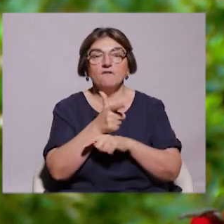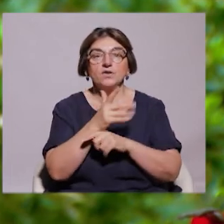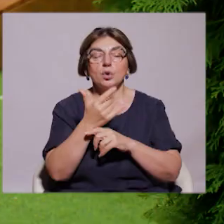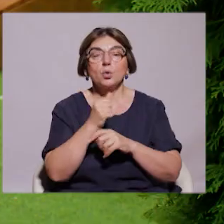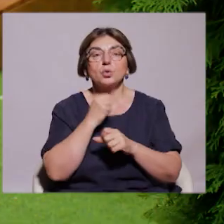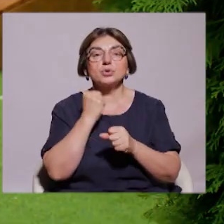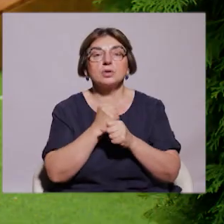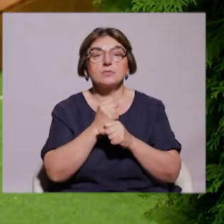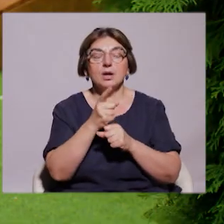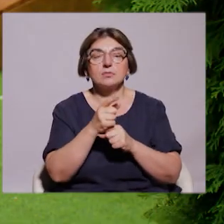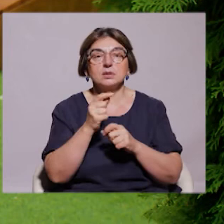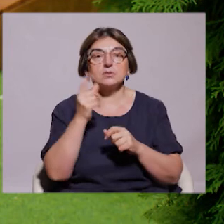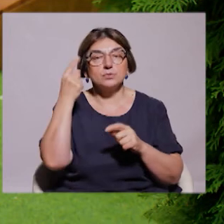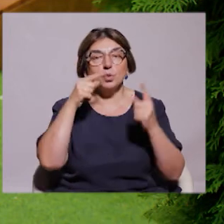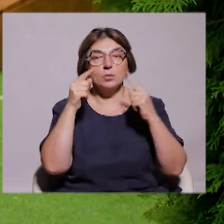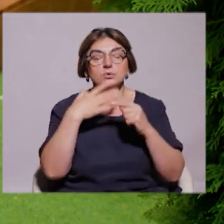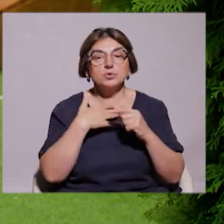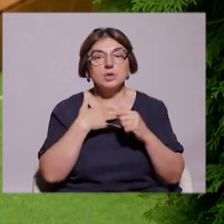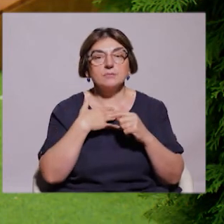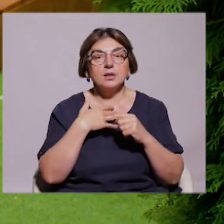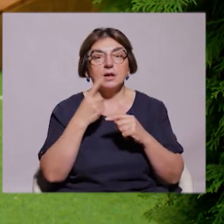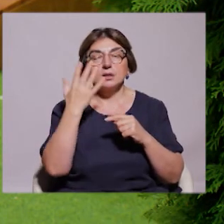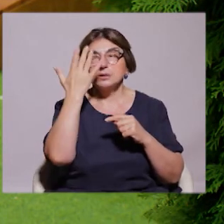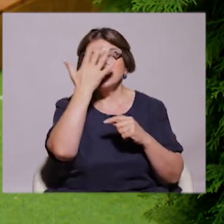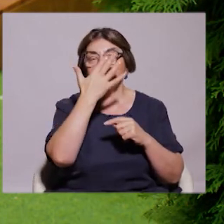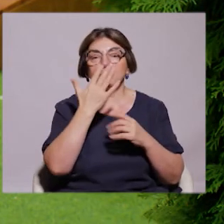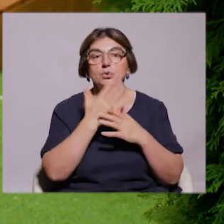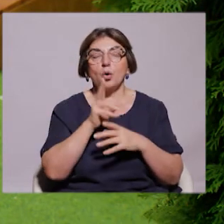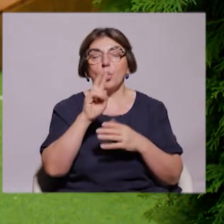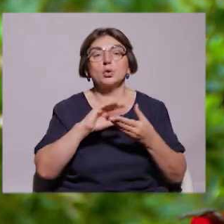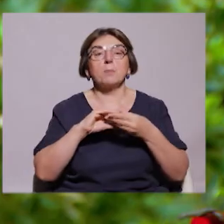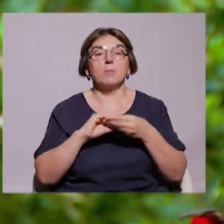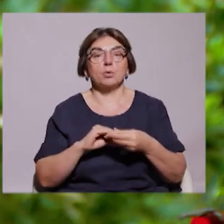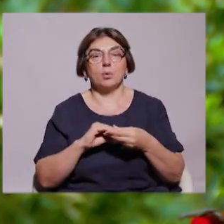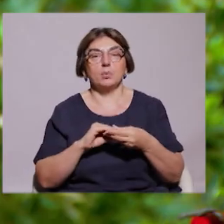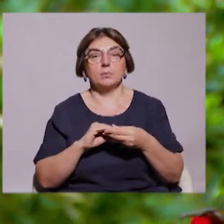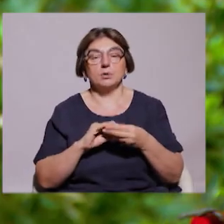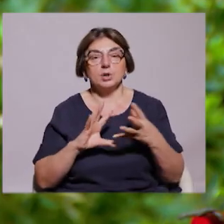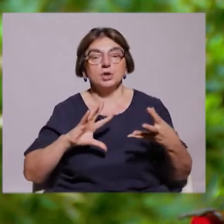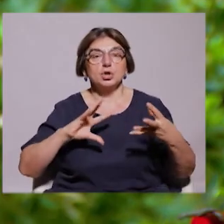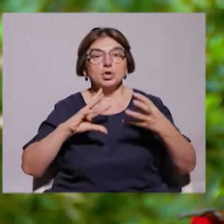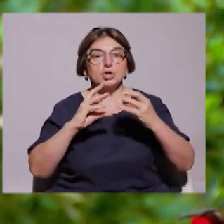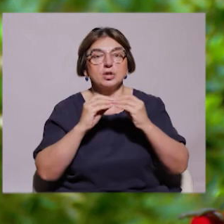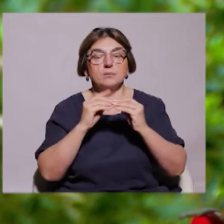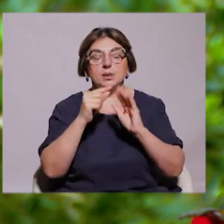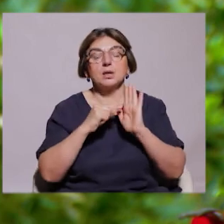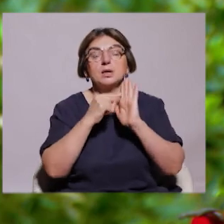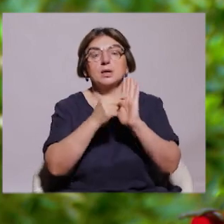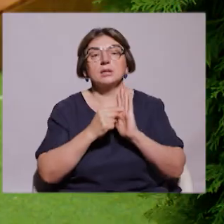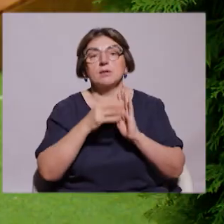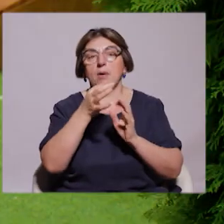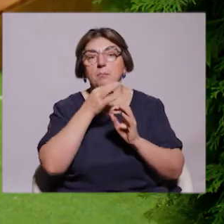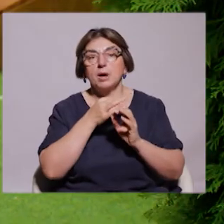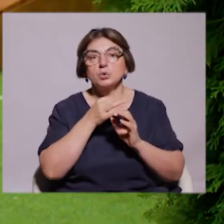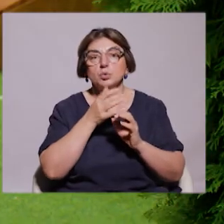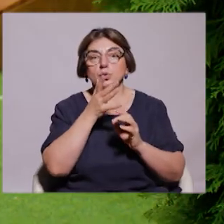შექმნათ კომიქსი. ჩემი ინტერპრეტაციით კომიქსზე წარმოდგენილი გახავთ ორი მეგობარი და შევაჯამე მათ შორის კითხვა პასუხის რეჟიმში, თუ